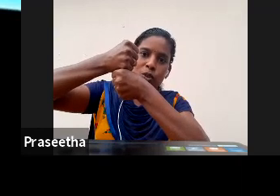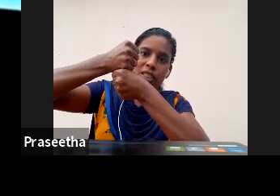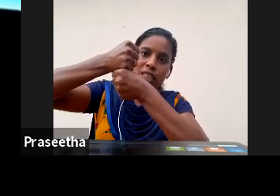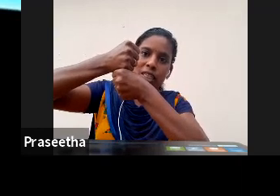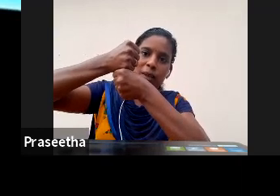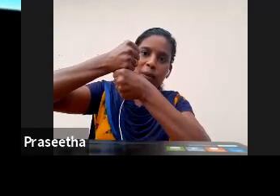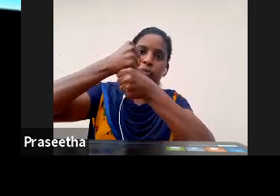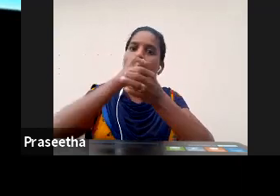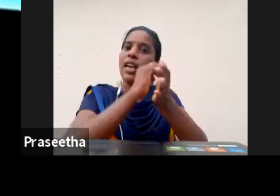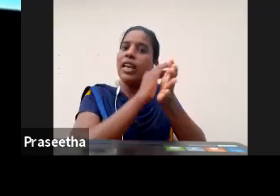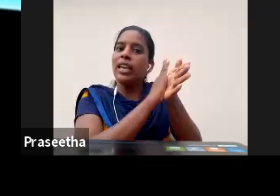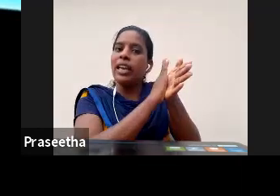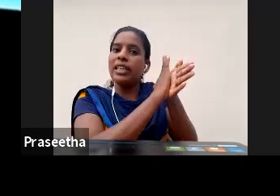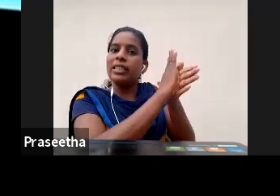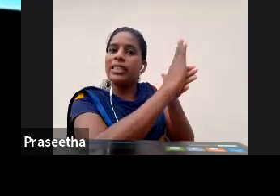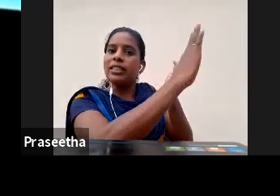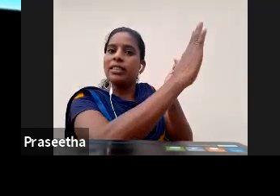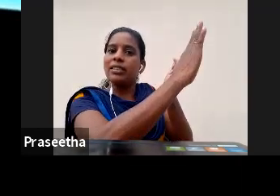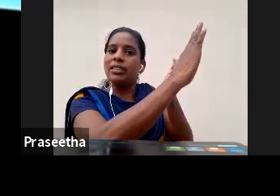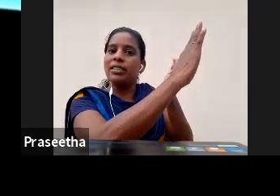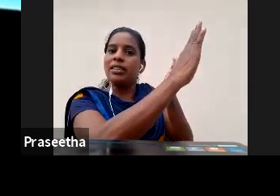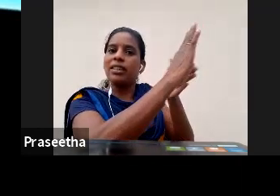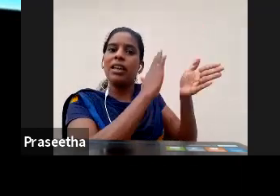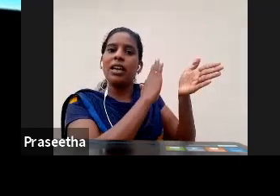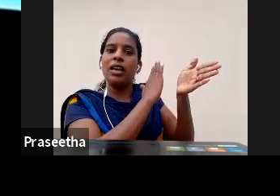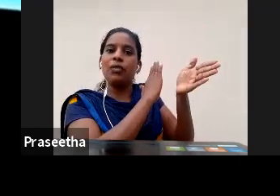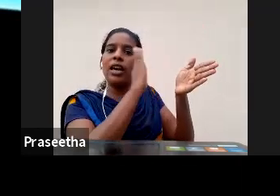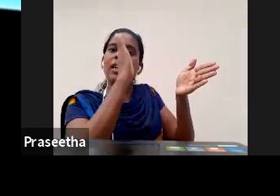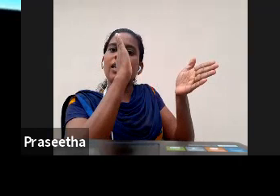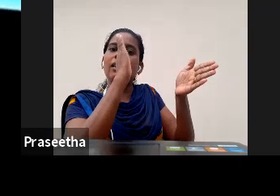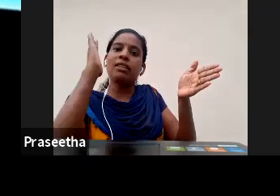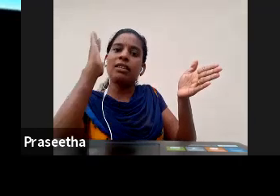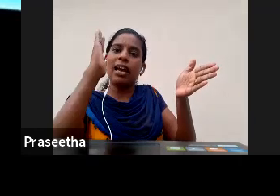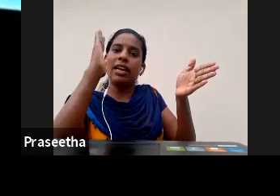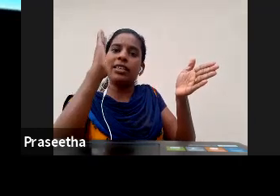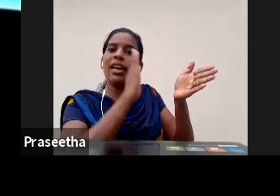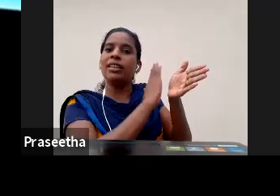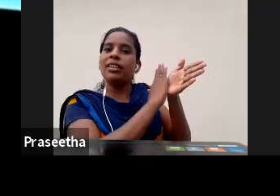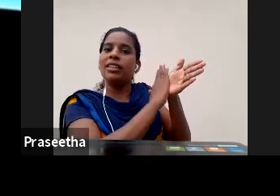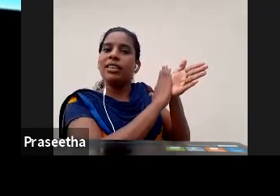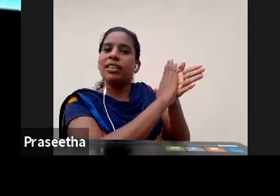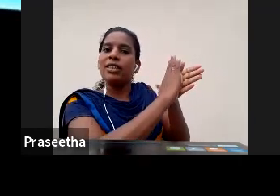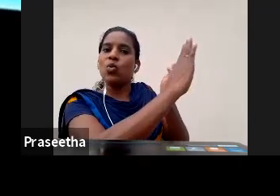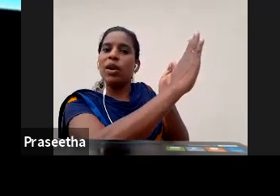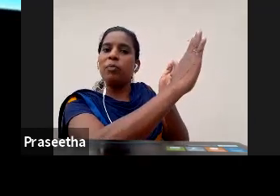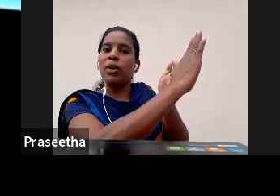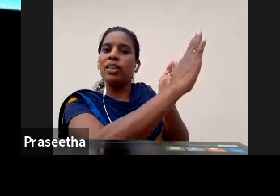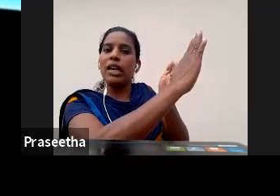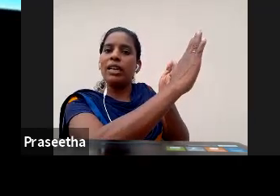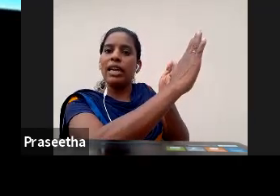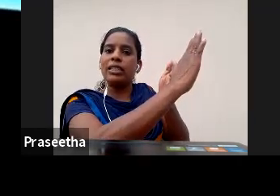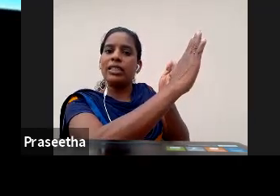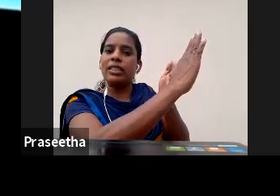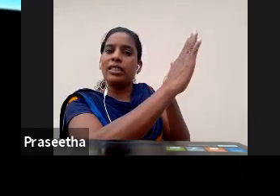വെക്കുന്നു ജി. ഇനി എച്ച്, ലെഫ്റ്റ് ഹാൻഡില് റൈറ്റ് ഹാൻഡ് സ്വൈപ്പ്